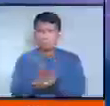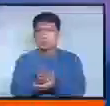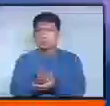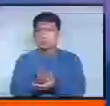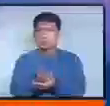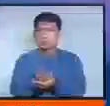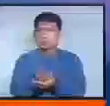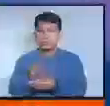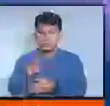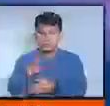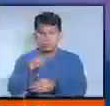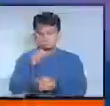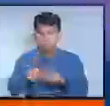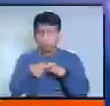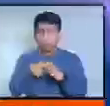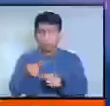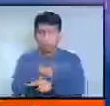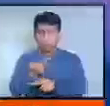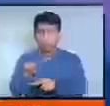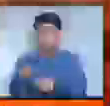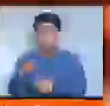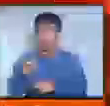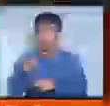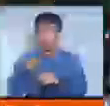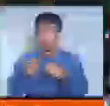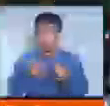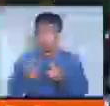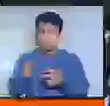at i-regulate na lang. Umaaksyon si Greg Gregorio.